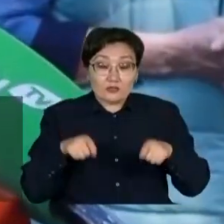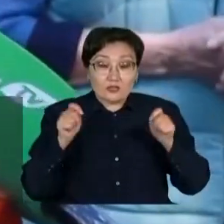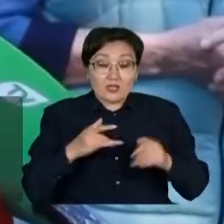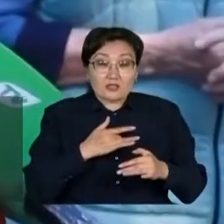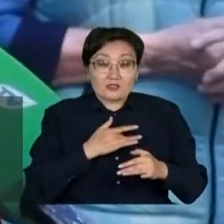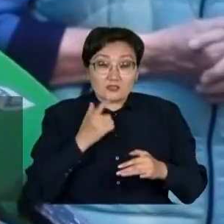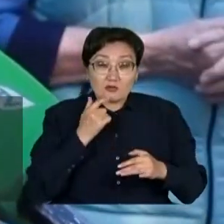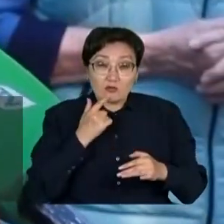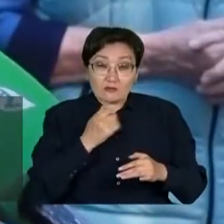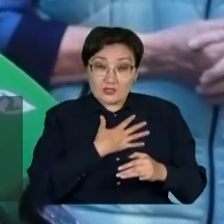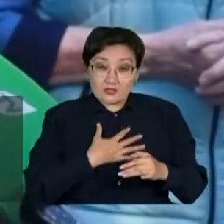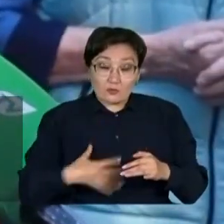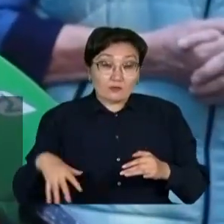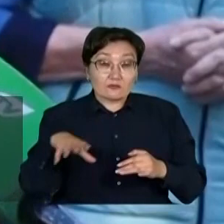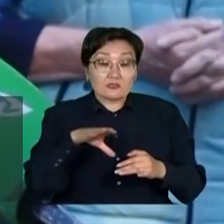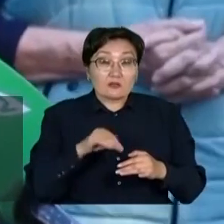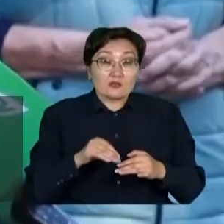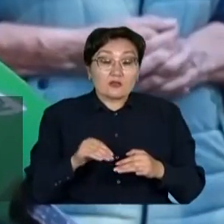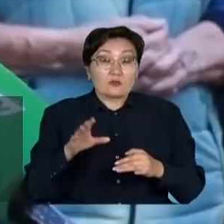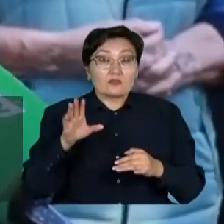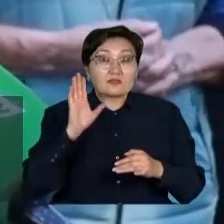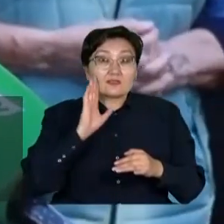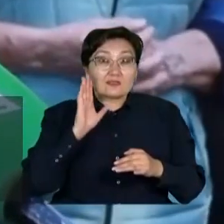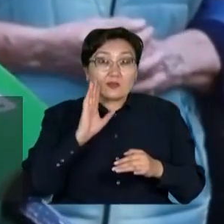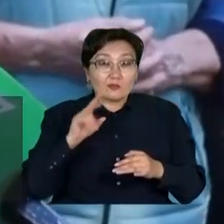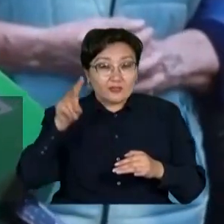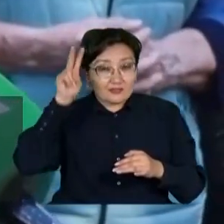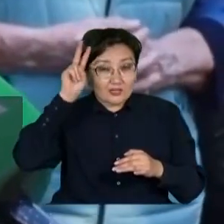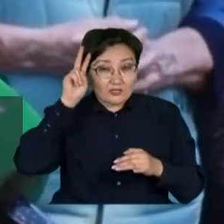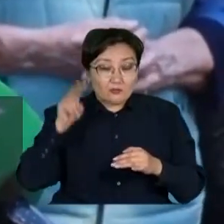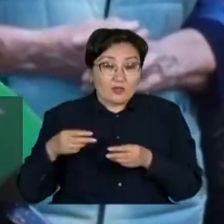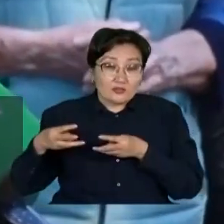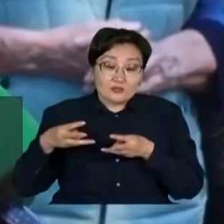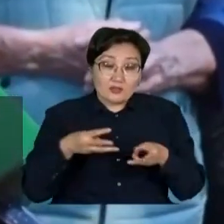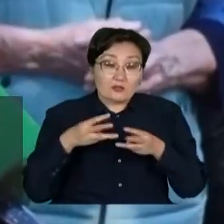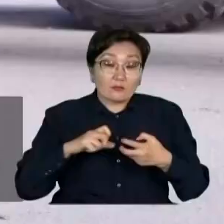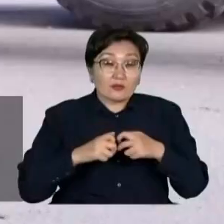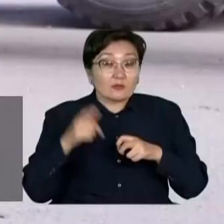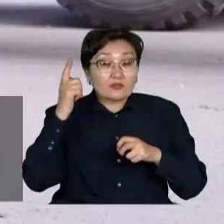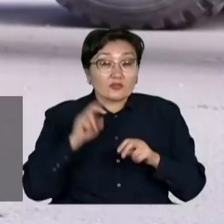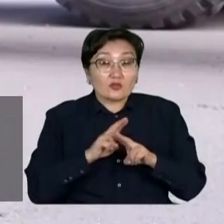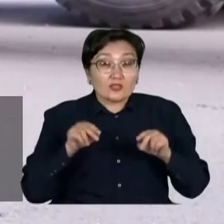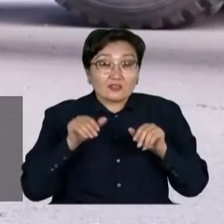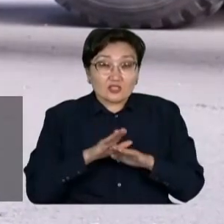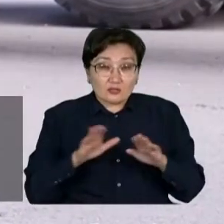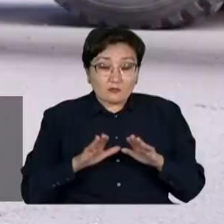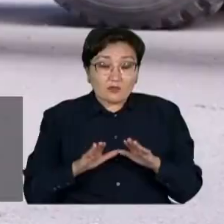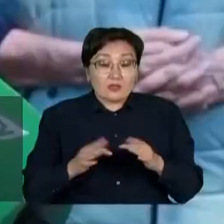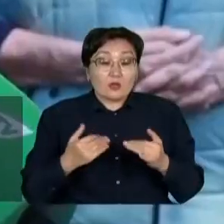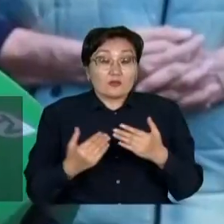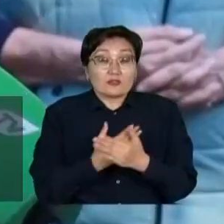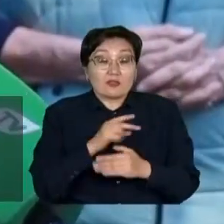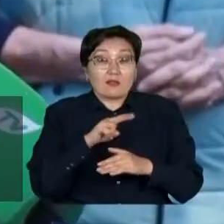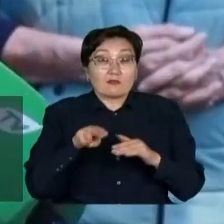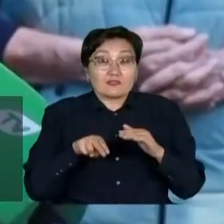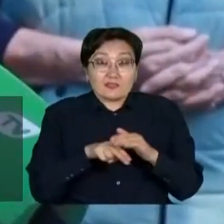кровью обливается. Все нечистоты идут к нам. Всю проблему знают, и никто не решает, даже не реагирует. И опять у нас